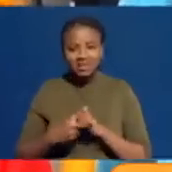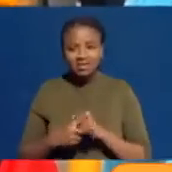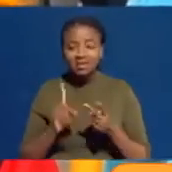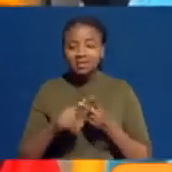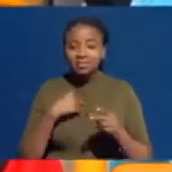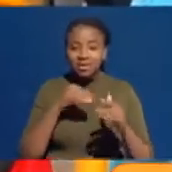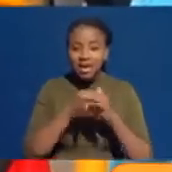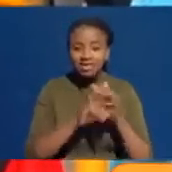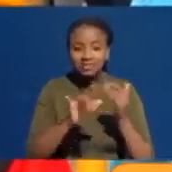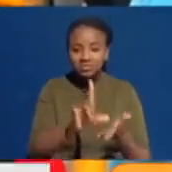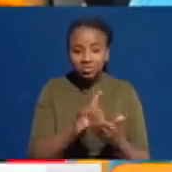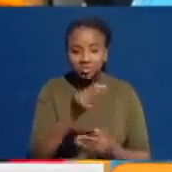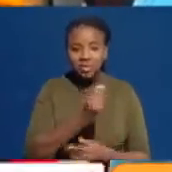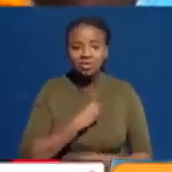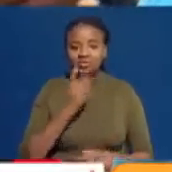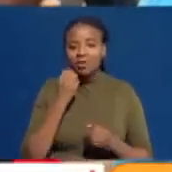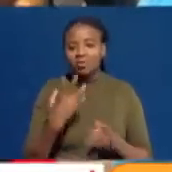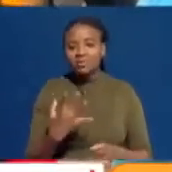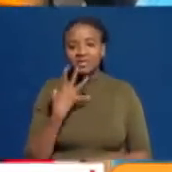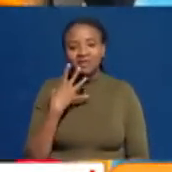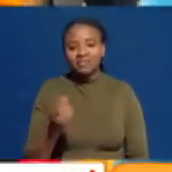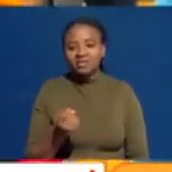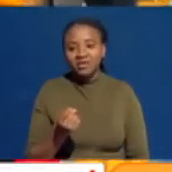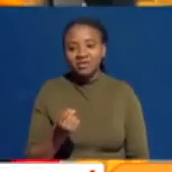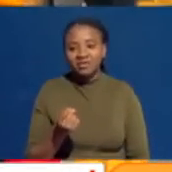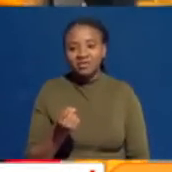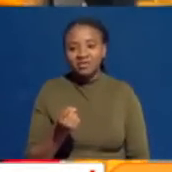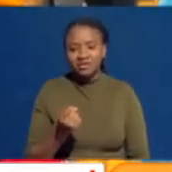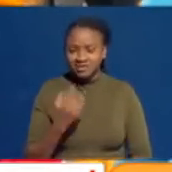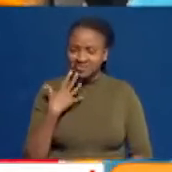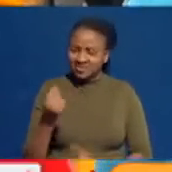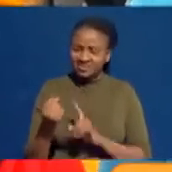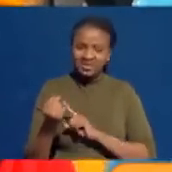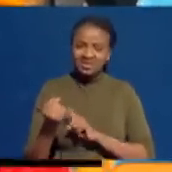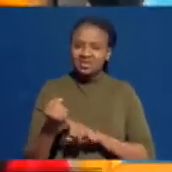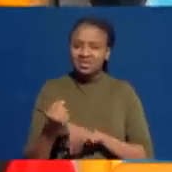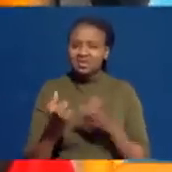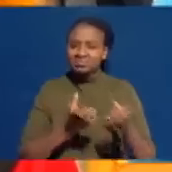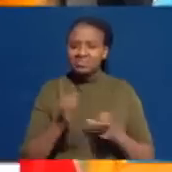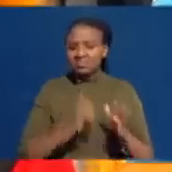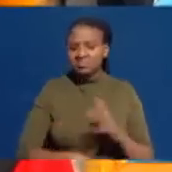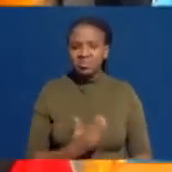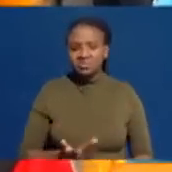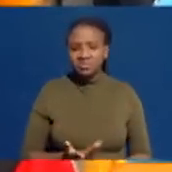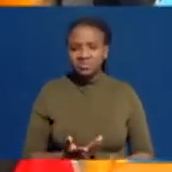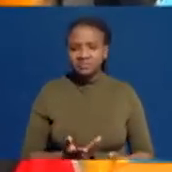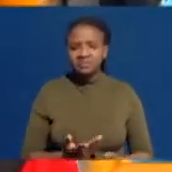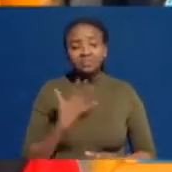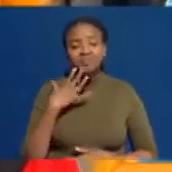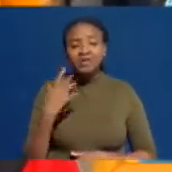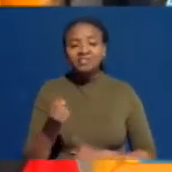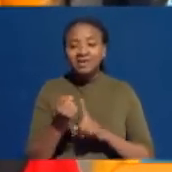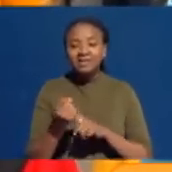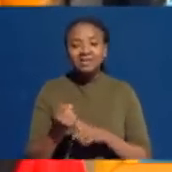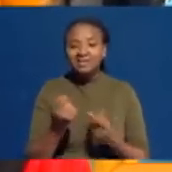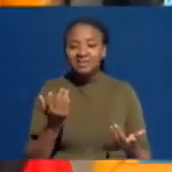sotano, nilikuwa natarajia venye walisema sijui ni abizi utafungua biashara nini nini. Sotano hiyo ndio iliisha